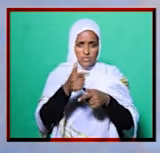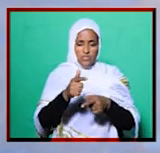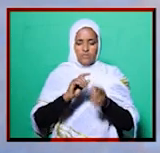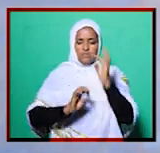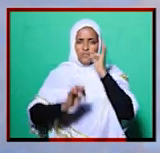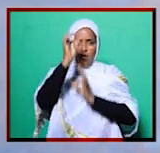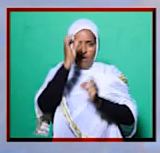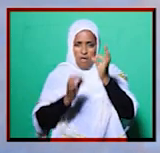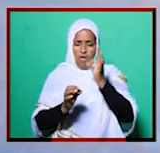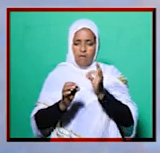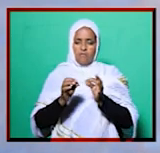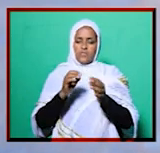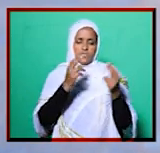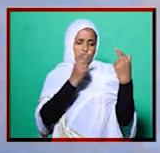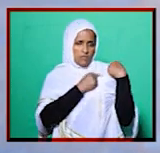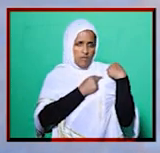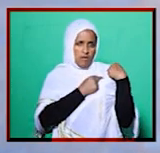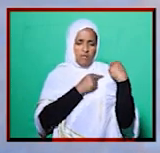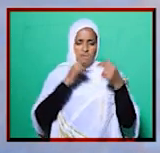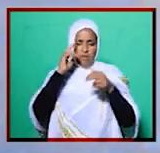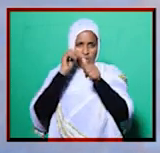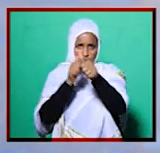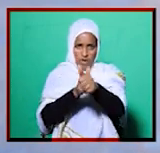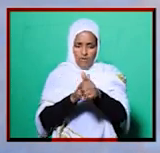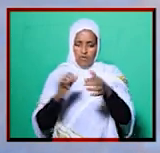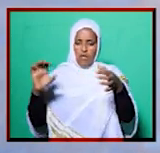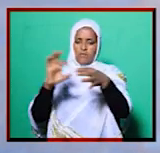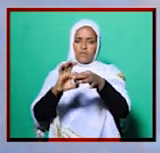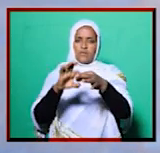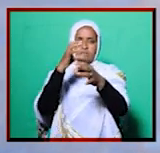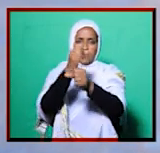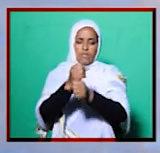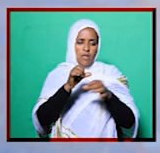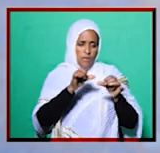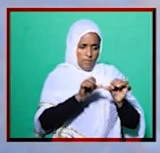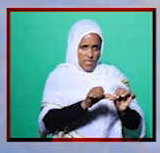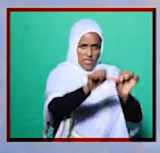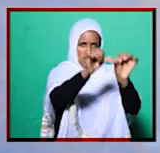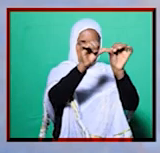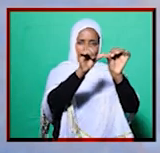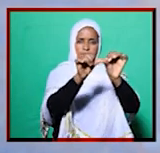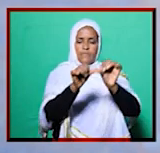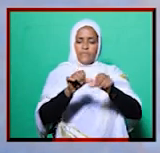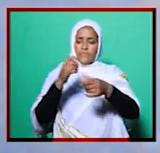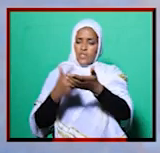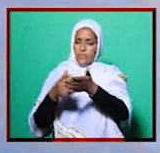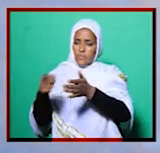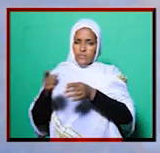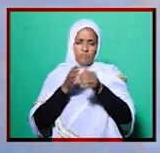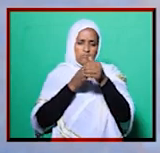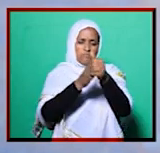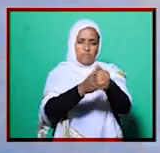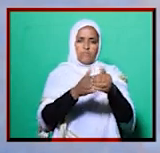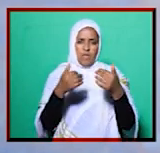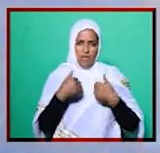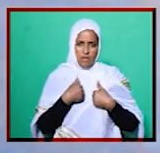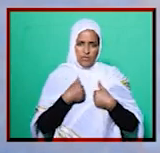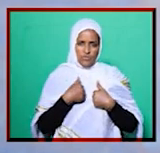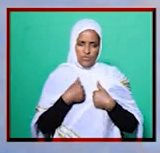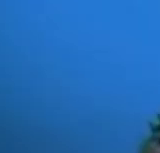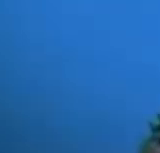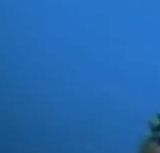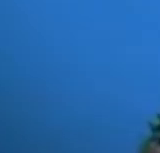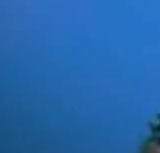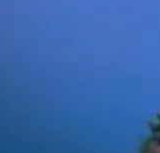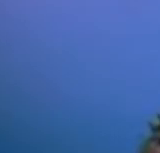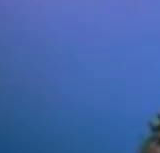ሐዋርያዊት ስንል የሐዋርያትን ትውፊት፣ የሐዋርያትን ስልጣን፣ የሐዋርያትን አንድነት ይዛ የምትቀጥል በዛም እየተመራች